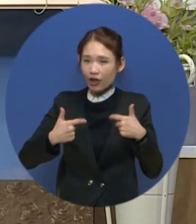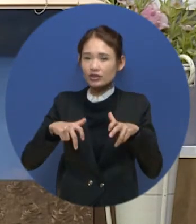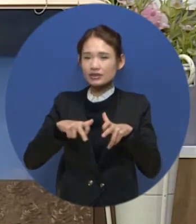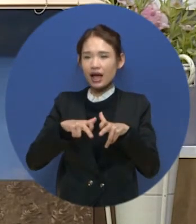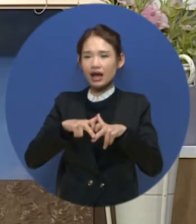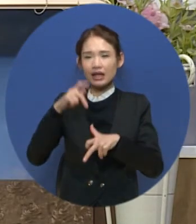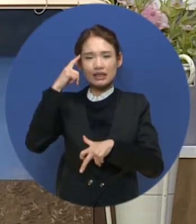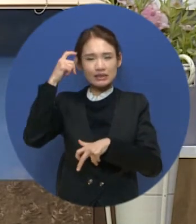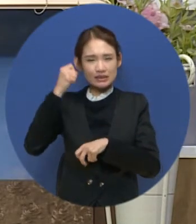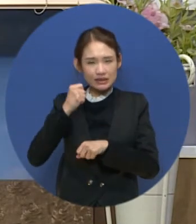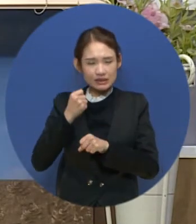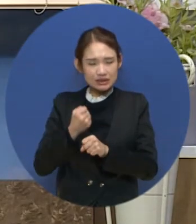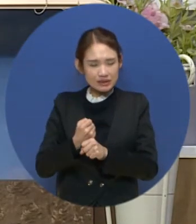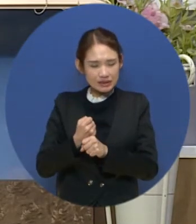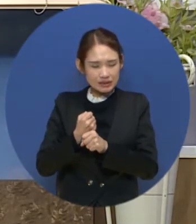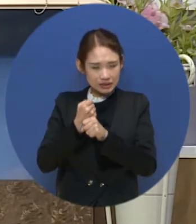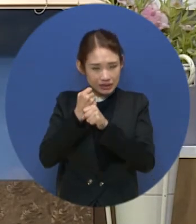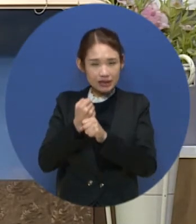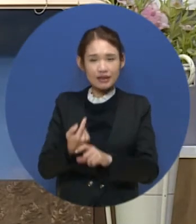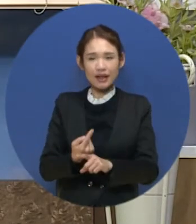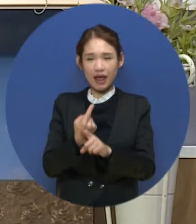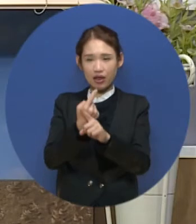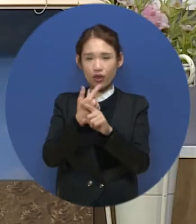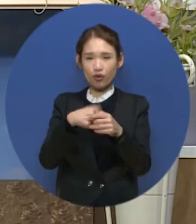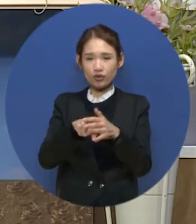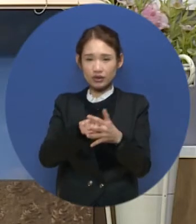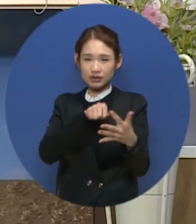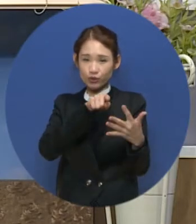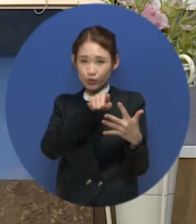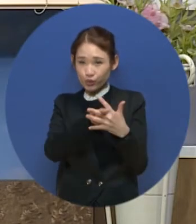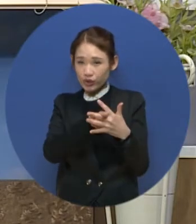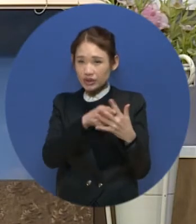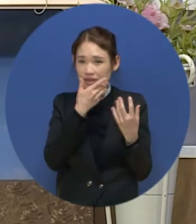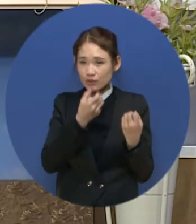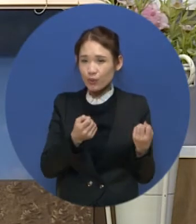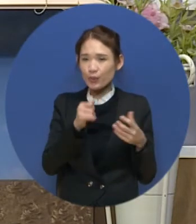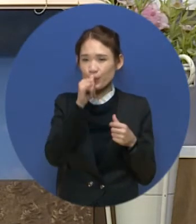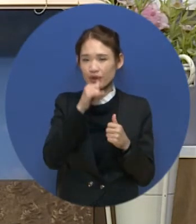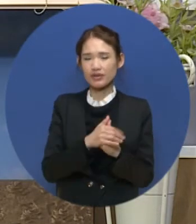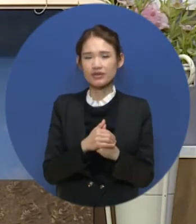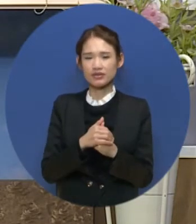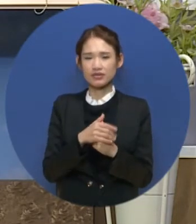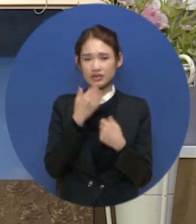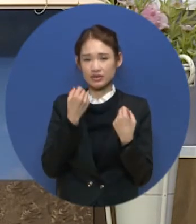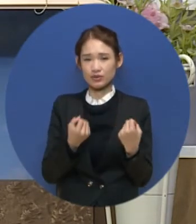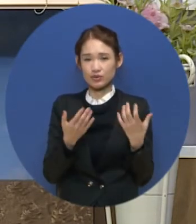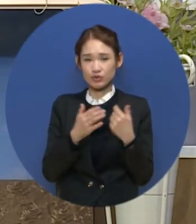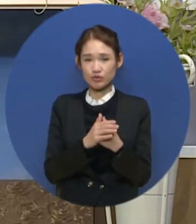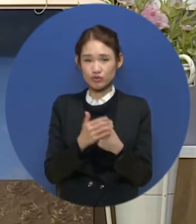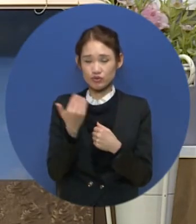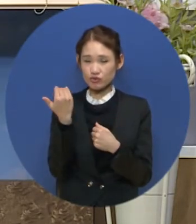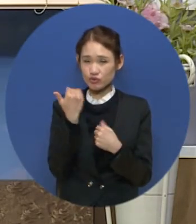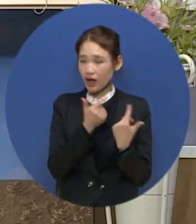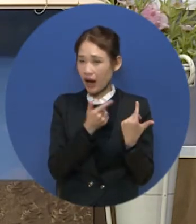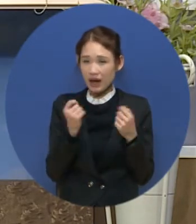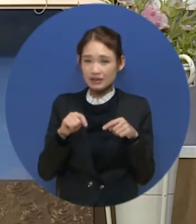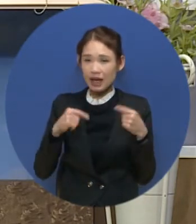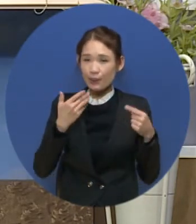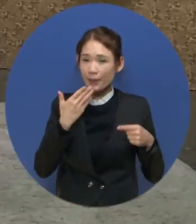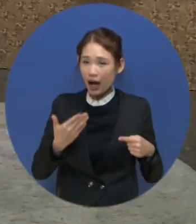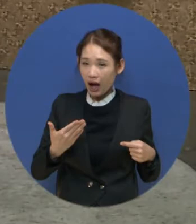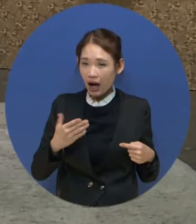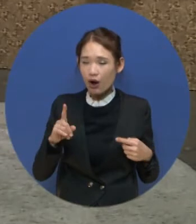위해서 장애이해 퀴즈쇼도 네네네. 진행하신다고 들었습니다. 네네. 이 퀴즈쇼는 누구나 참여할 수 있는 건가요?